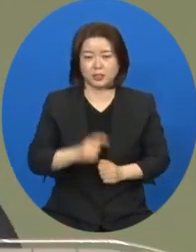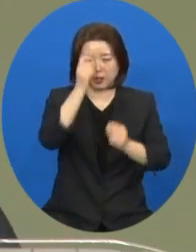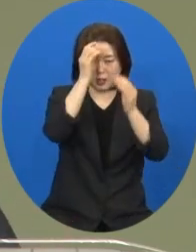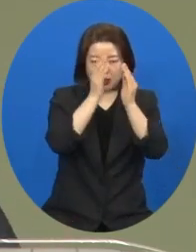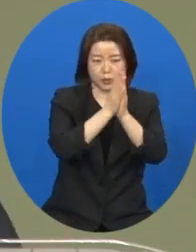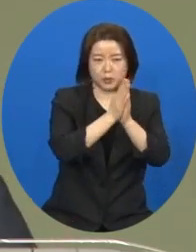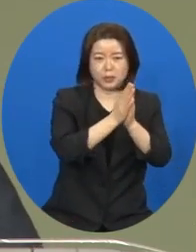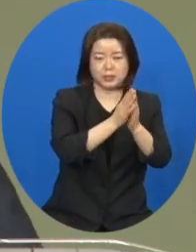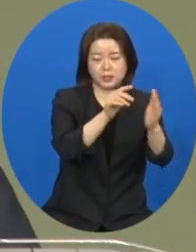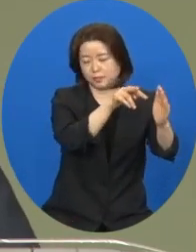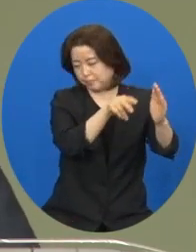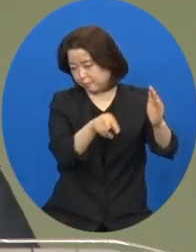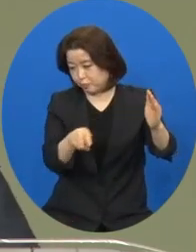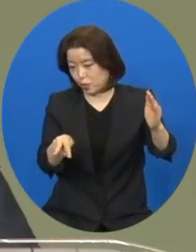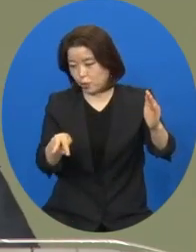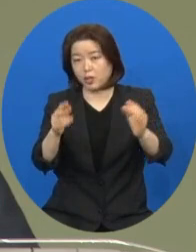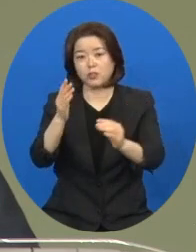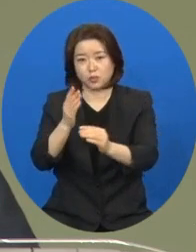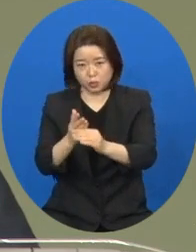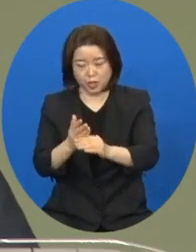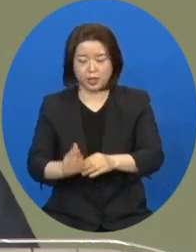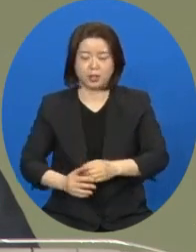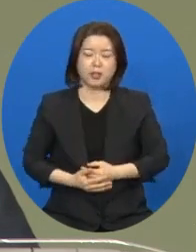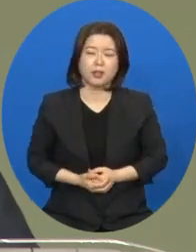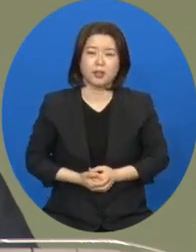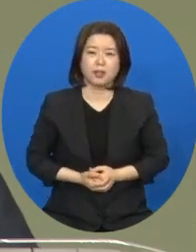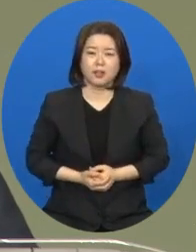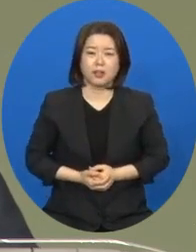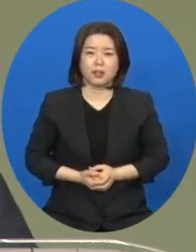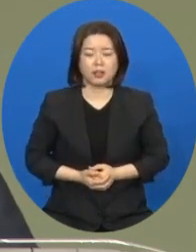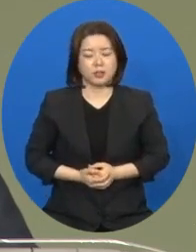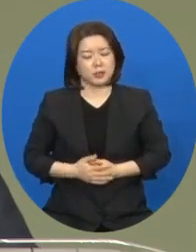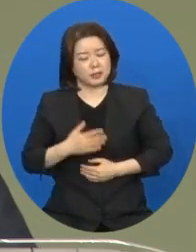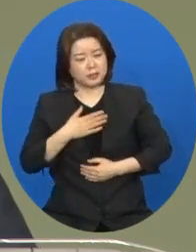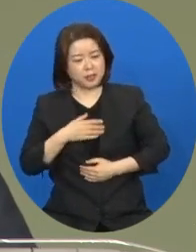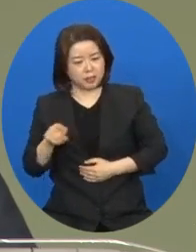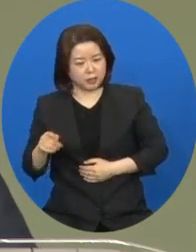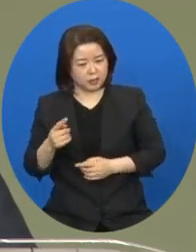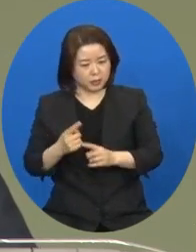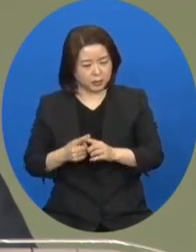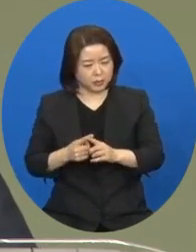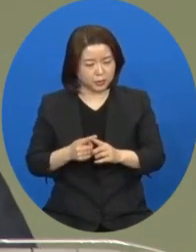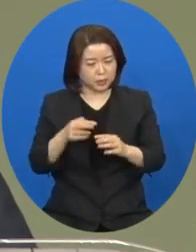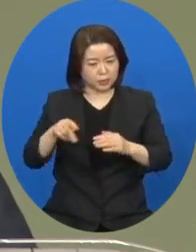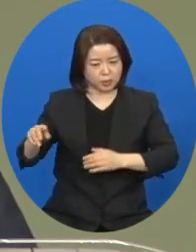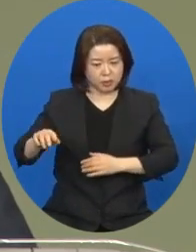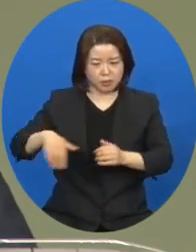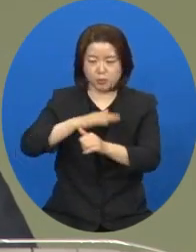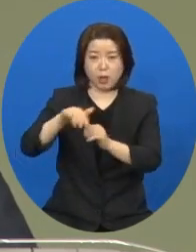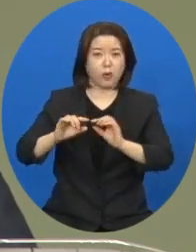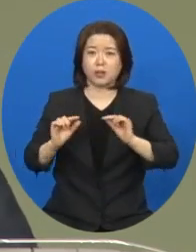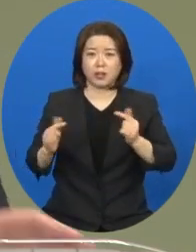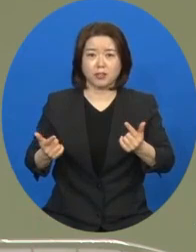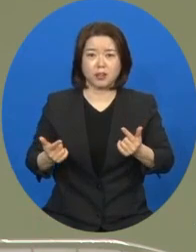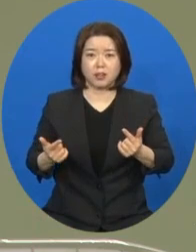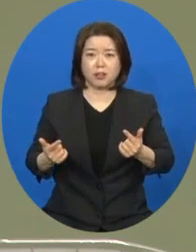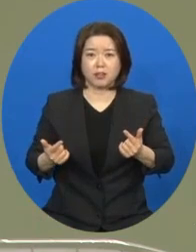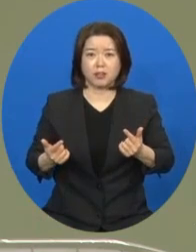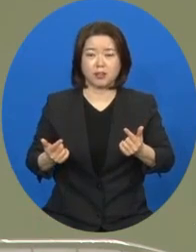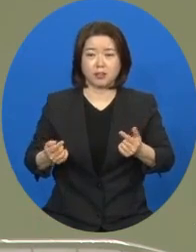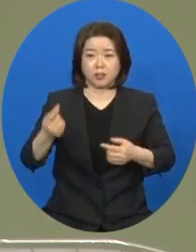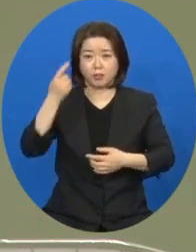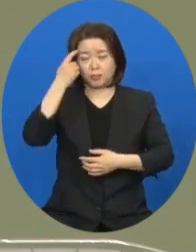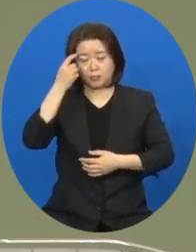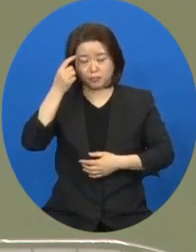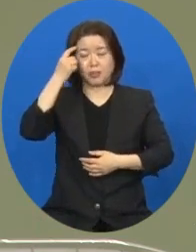내려왔어요. 내려오는 길에 내가 지금 이러고 내려갈 상황이 아니잖아. 그런 생각이